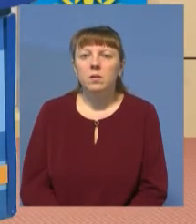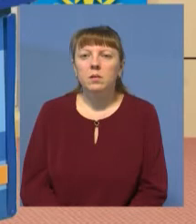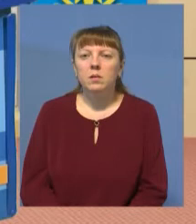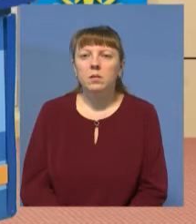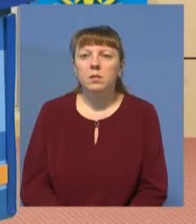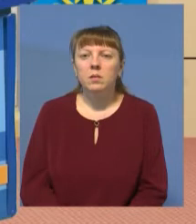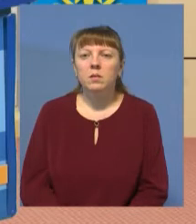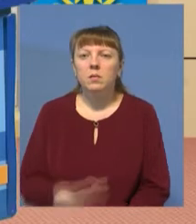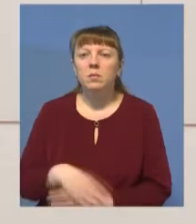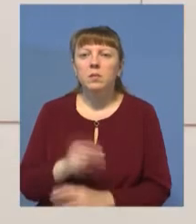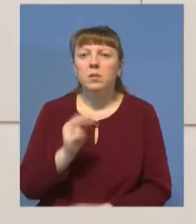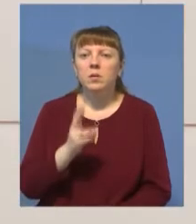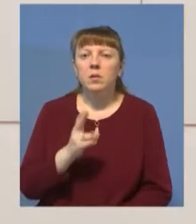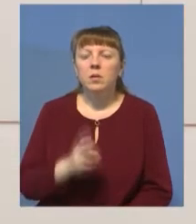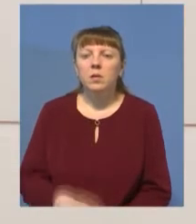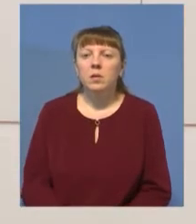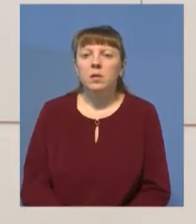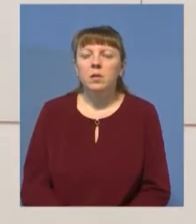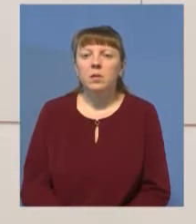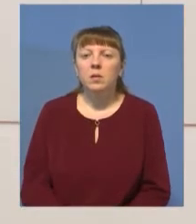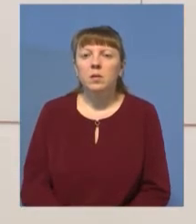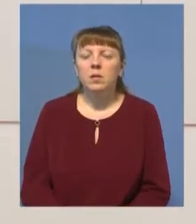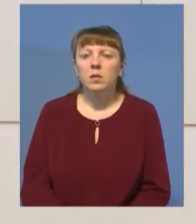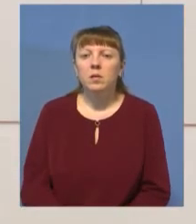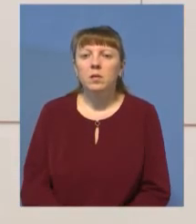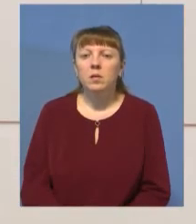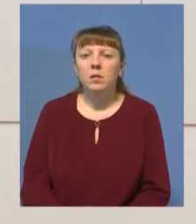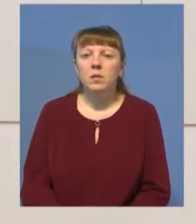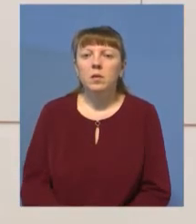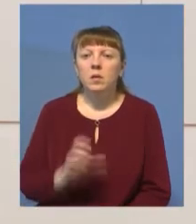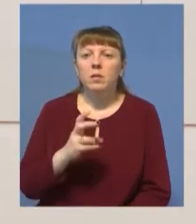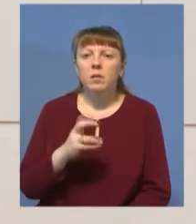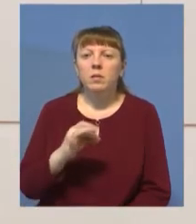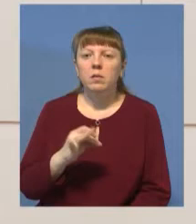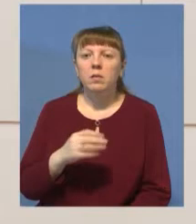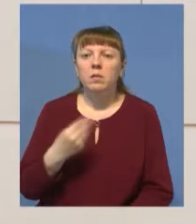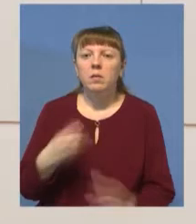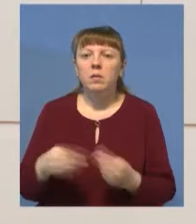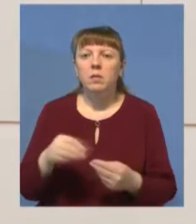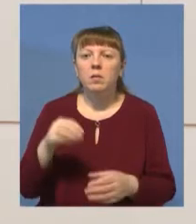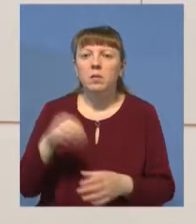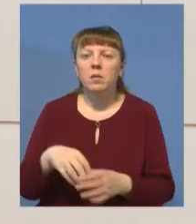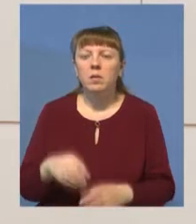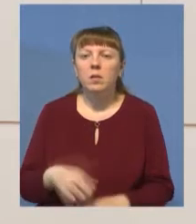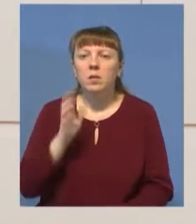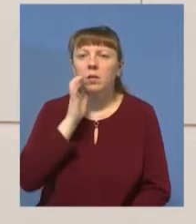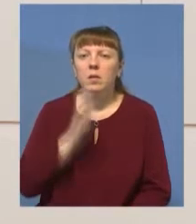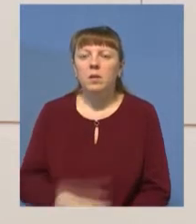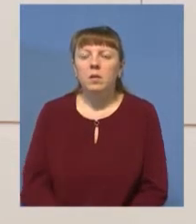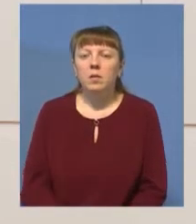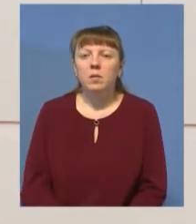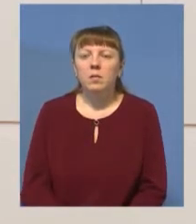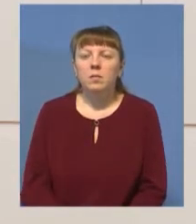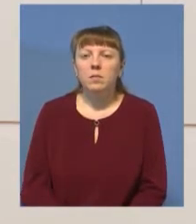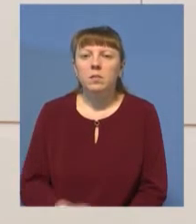него отсутствовал фискальный чек, однако же у него имелся целлофановый пакет, в котором были упакованы эти орехи, в котором